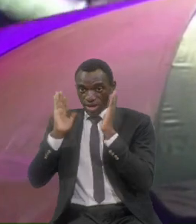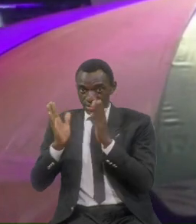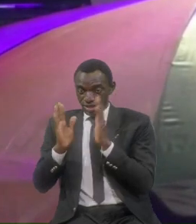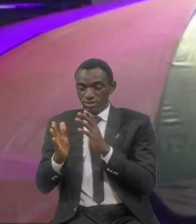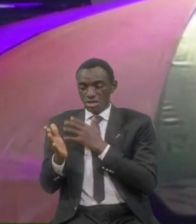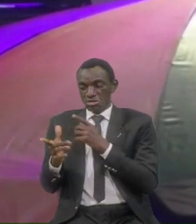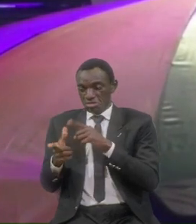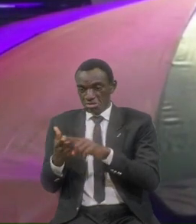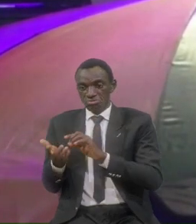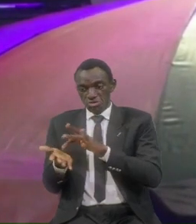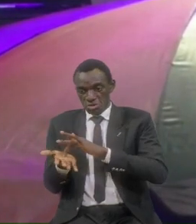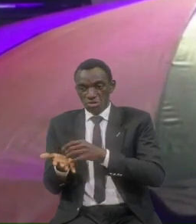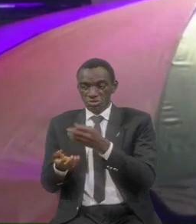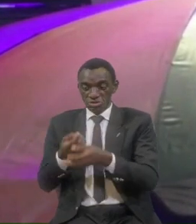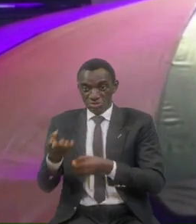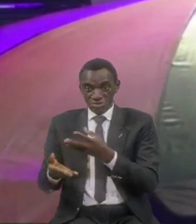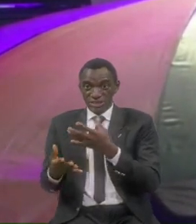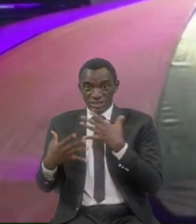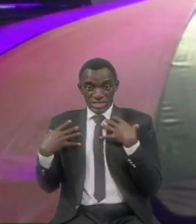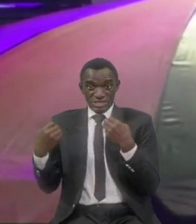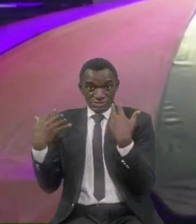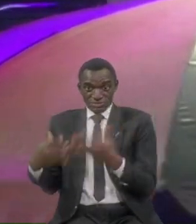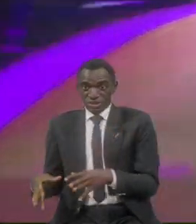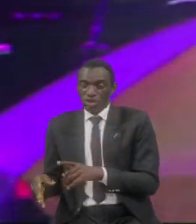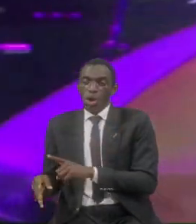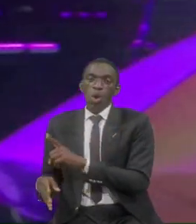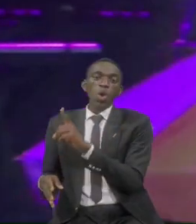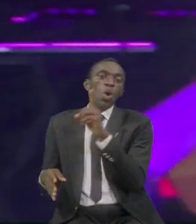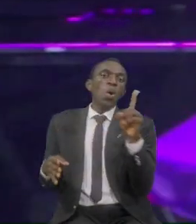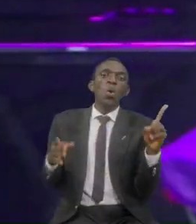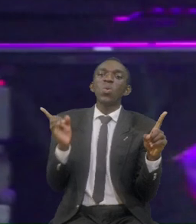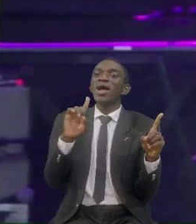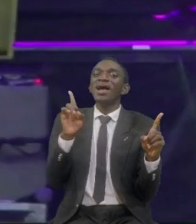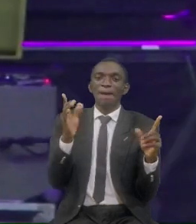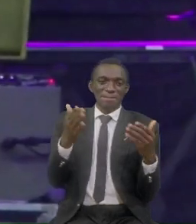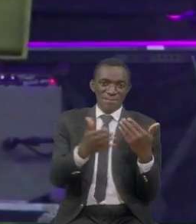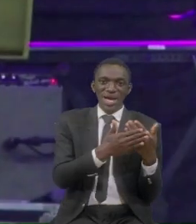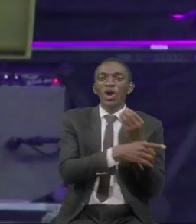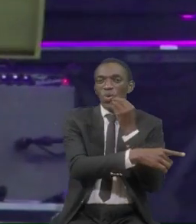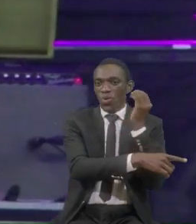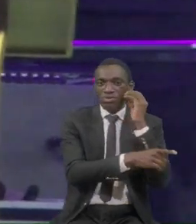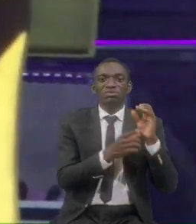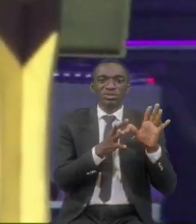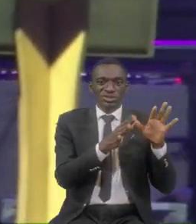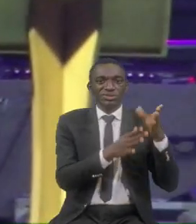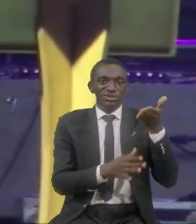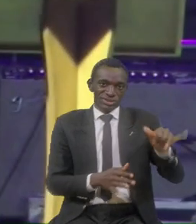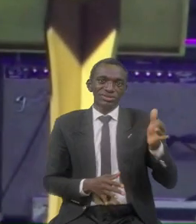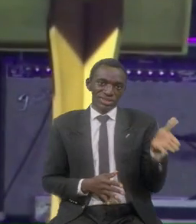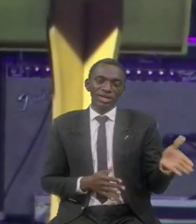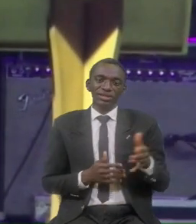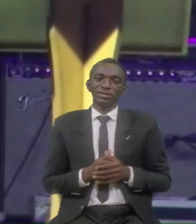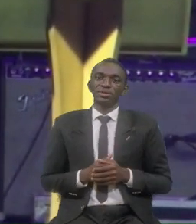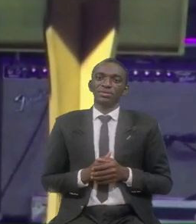mosquitoes will still bite you. Pero kumubalik ka dito sa imong dapit din kagipakakan sa mga lamok, paakan gyapon